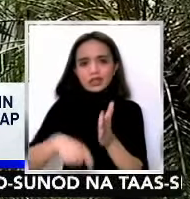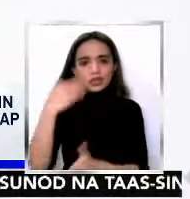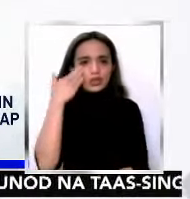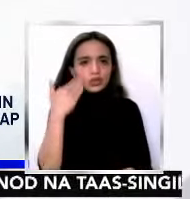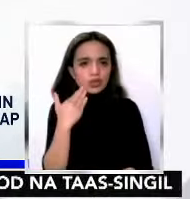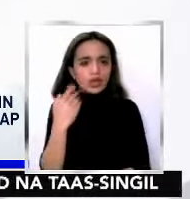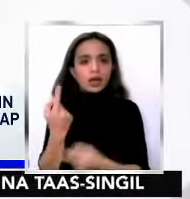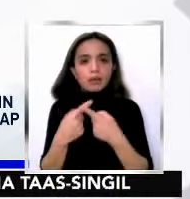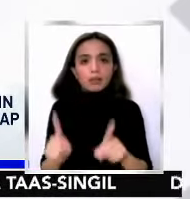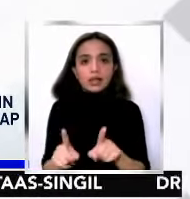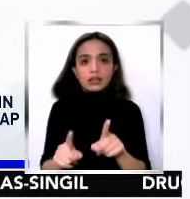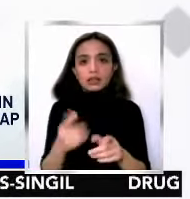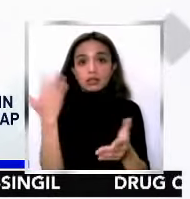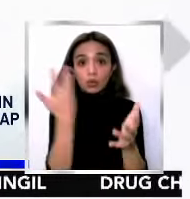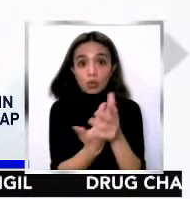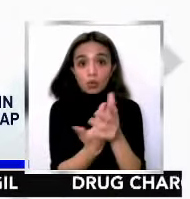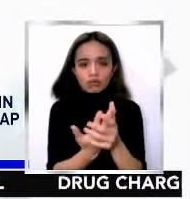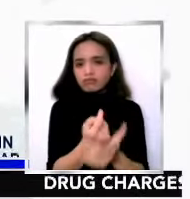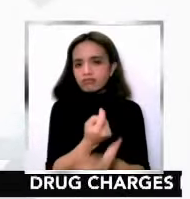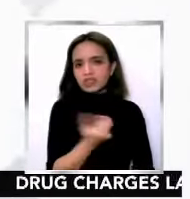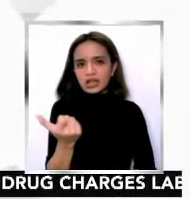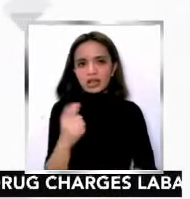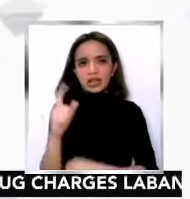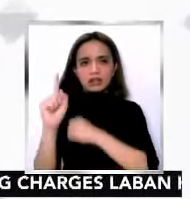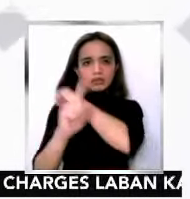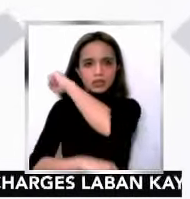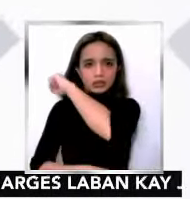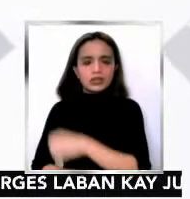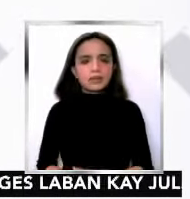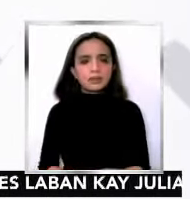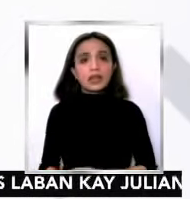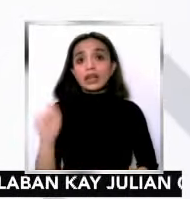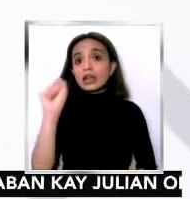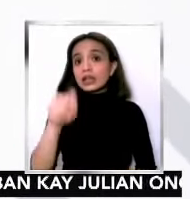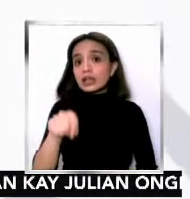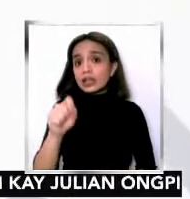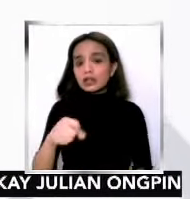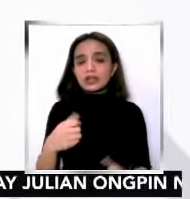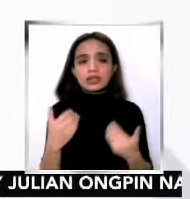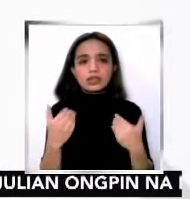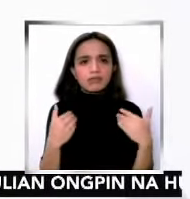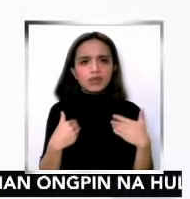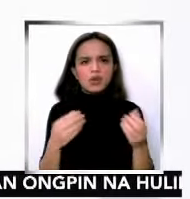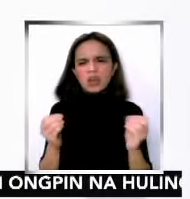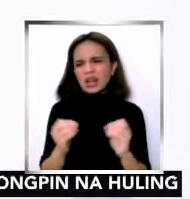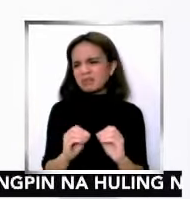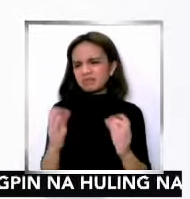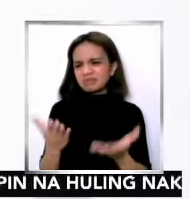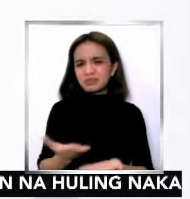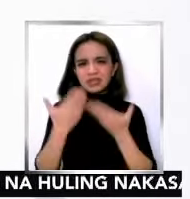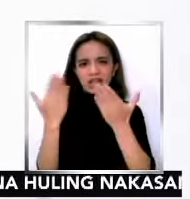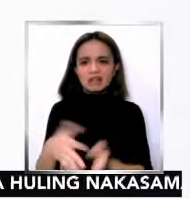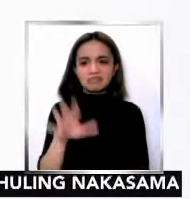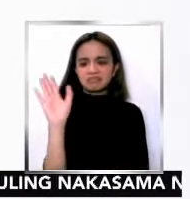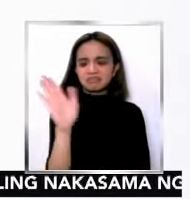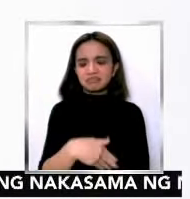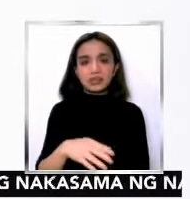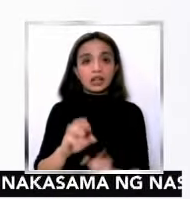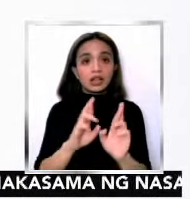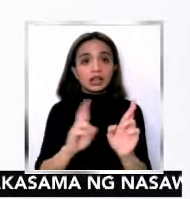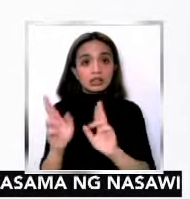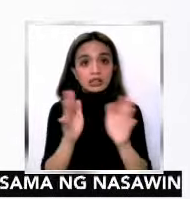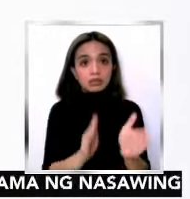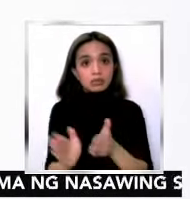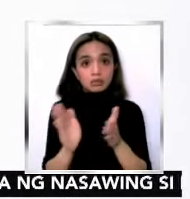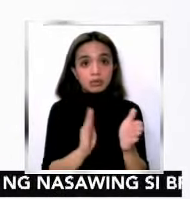kulong. Sa isang pahayag, sabi ni Marcos, bagaman ani ay walang kwenta ang petisyon na tinawag niyang basura, pinaghahandaan pa rin daw ito ng